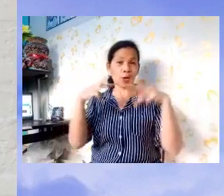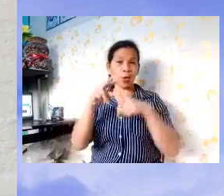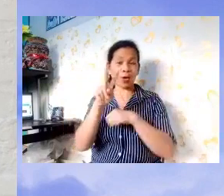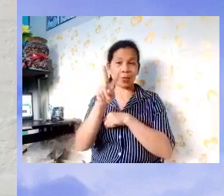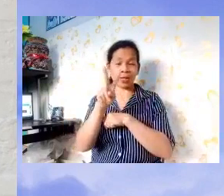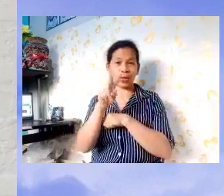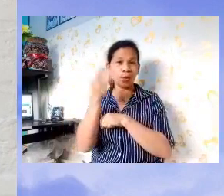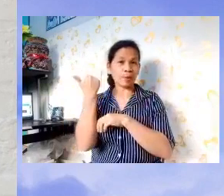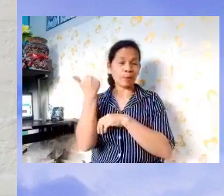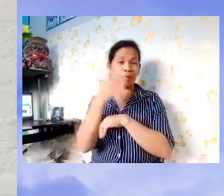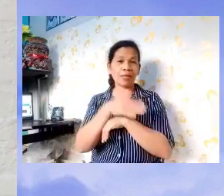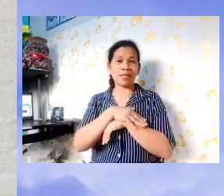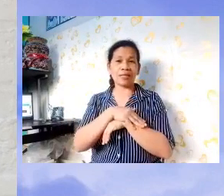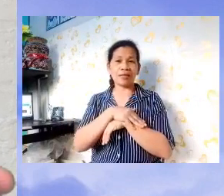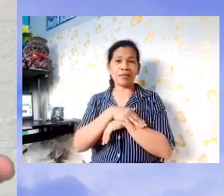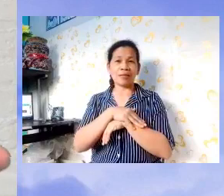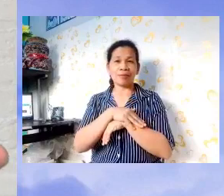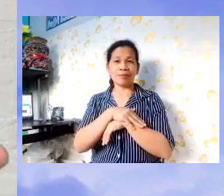siya po ay